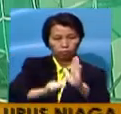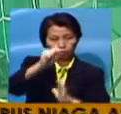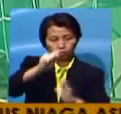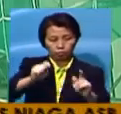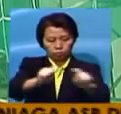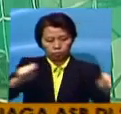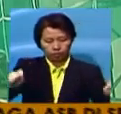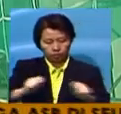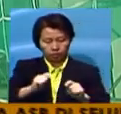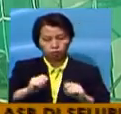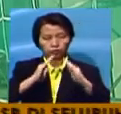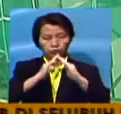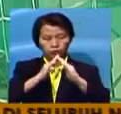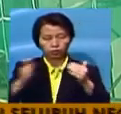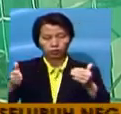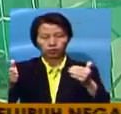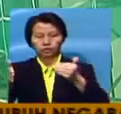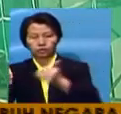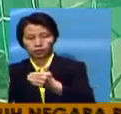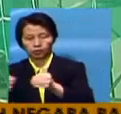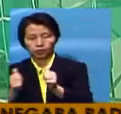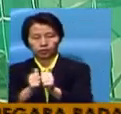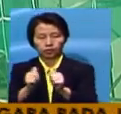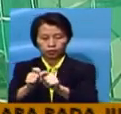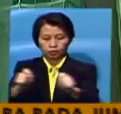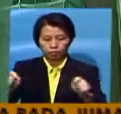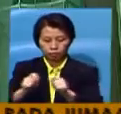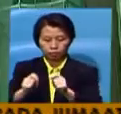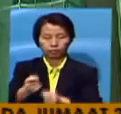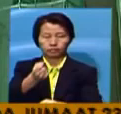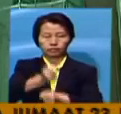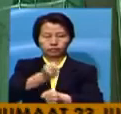lokasi kediaman yang berdekatan dengan tempat